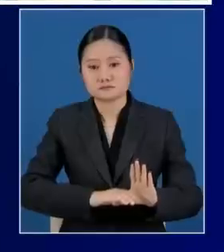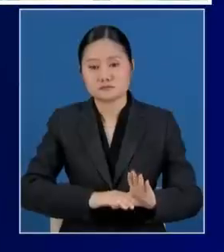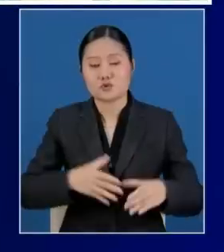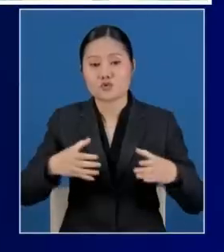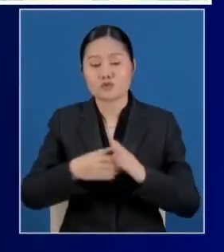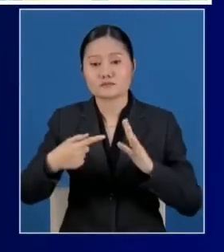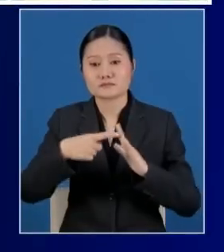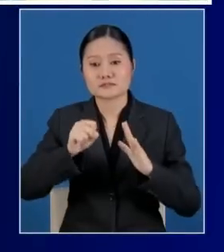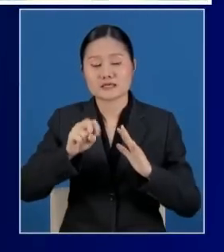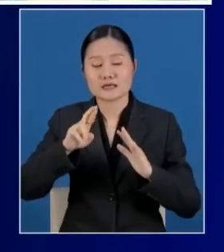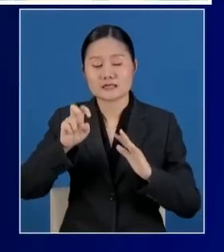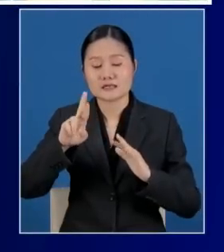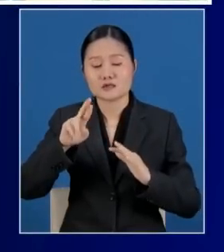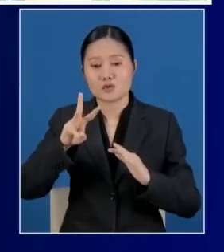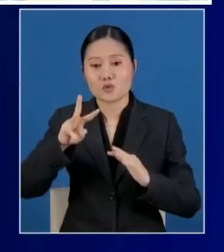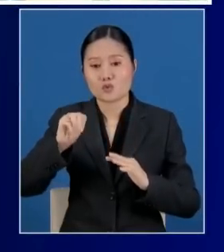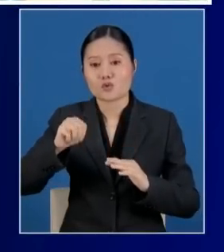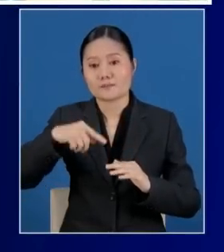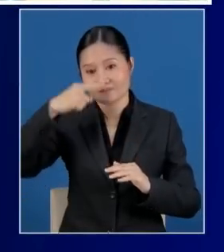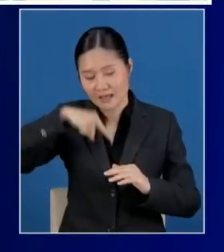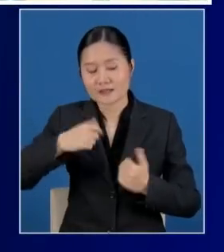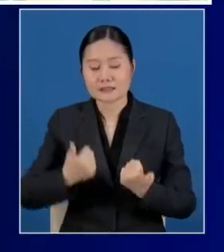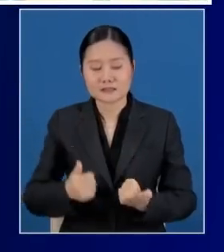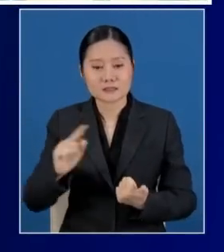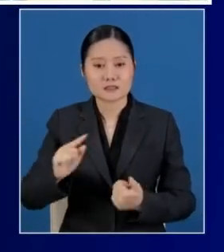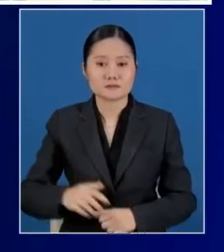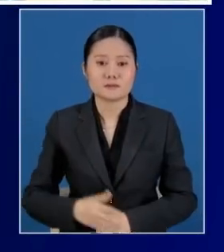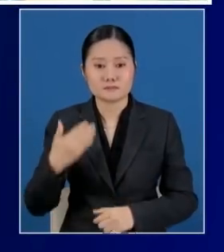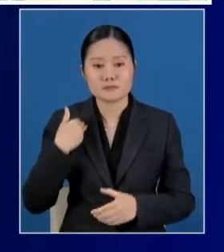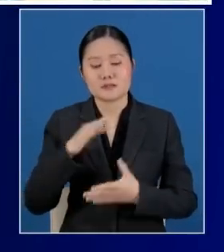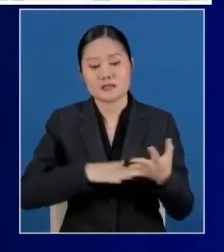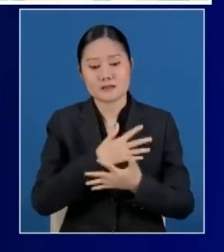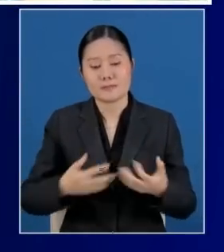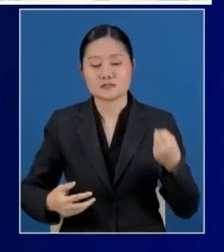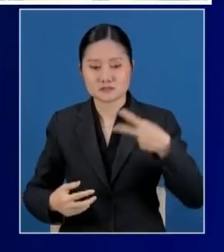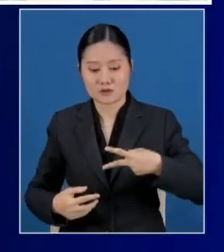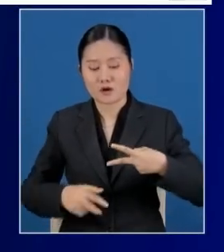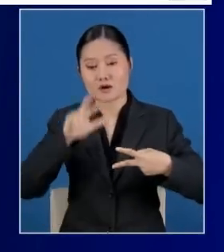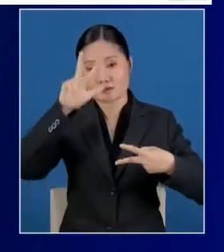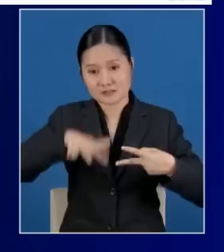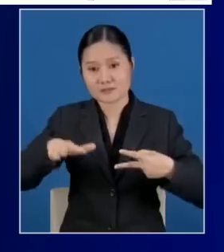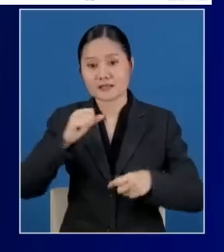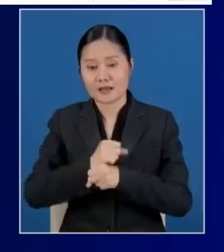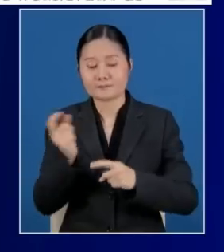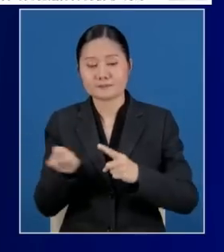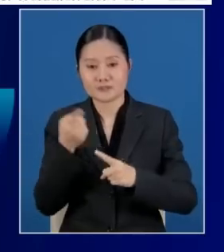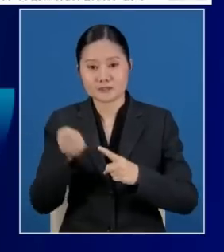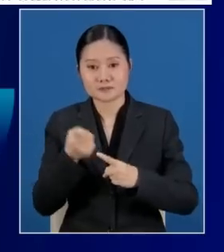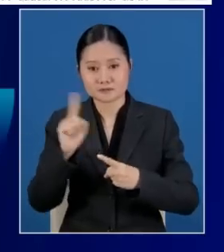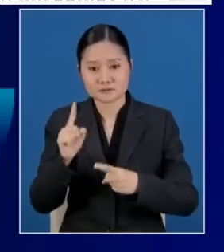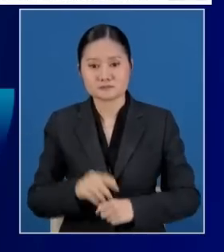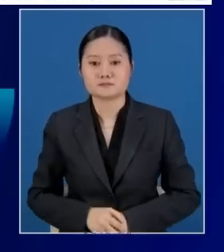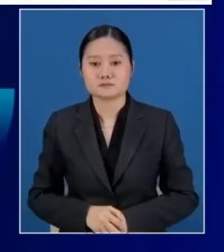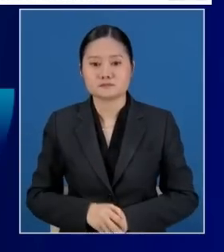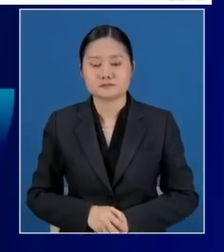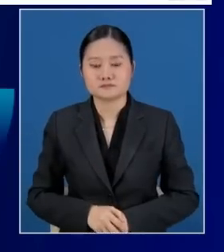ยวันนี้ออกมาโพสต์เอาไว้เนี่ยนะครับบอกว่าหลังจากนี้มันมี2แนวทางนี่แหละที่เพื่อไทยจะทำ1ก็คือสลับข้